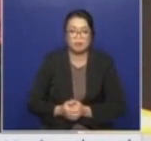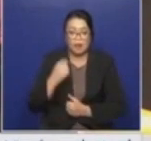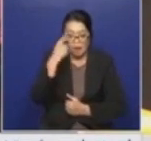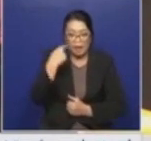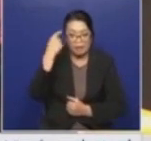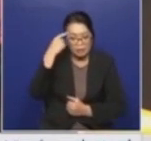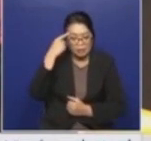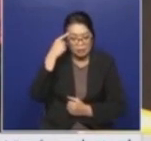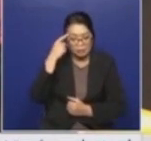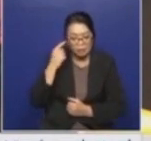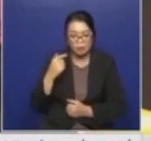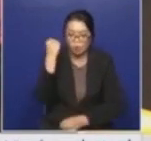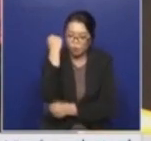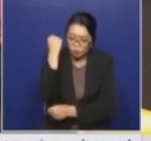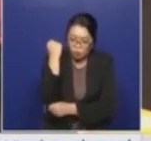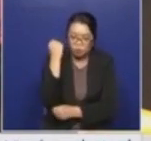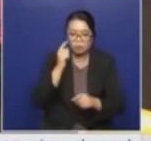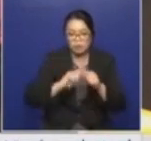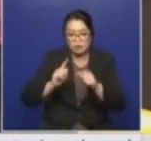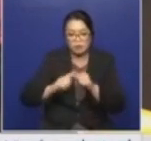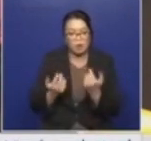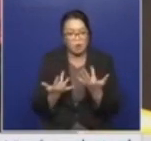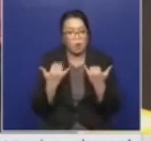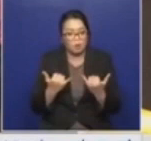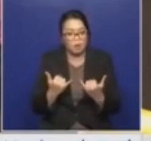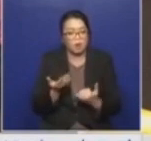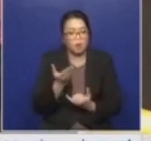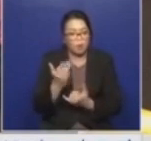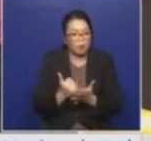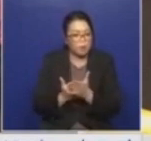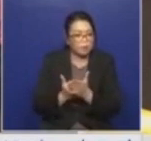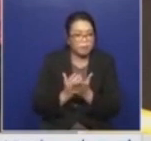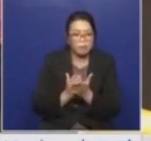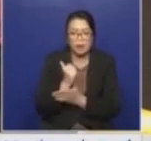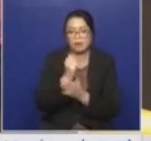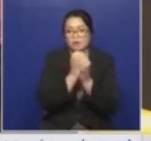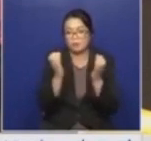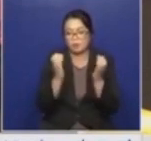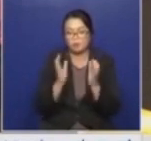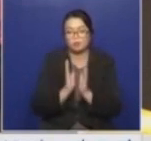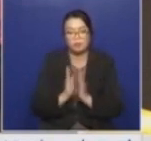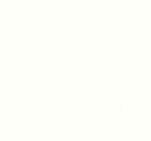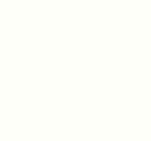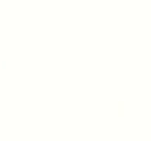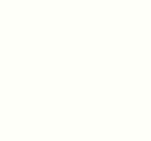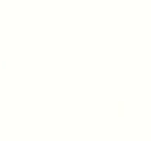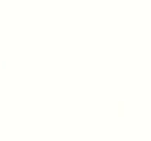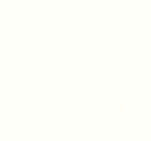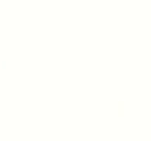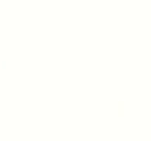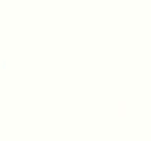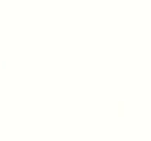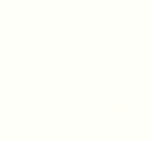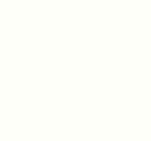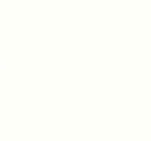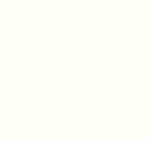ที่ยากไร้และรอคอยอยู่นะวันนี้ด้วยความจริงจังครับกราบขอบคุณครับท่านประธานครับ ครับขอบคุณนะครับต่อไป